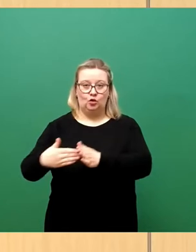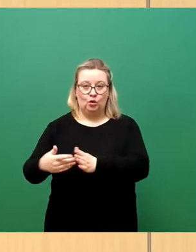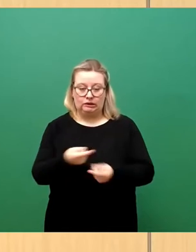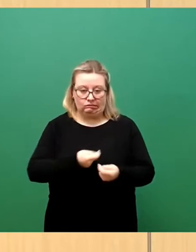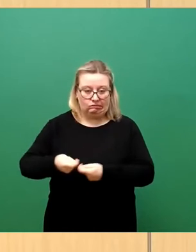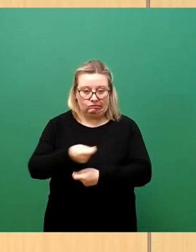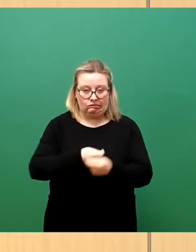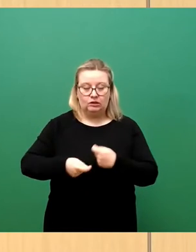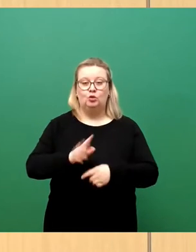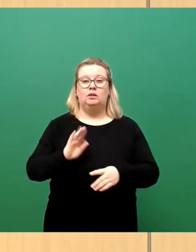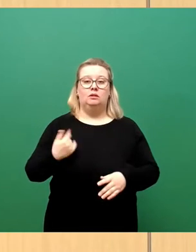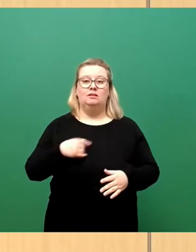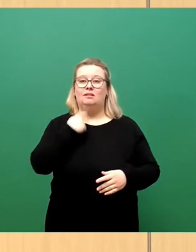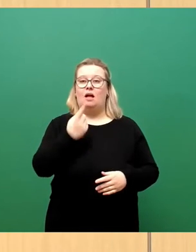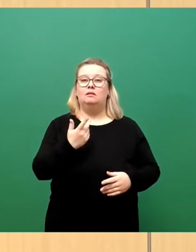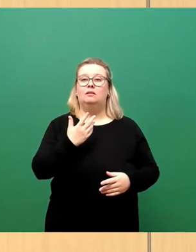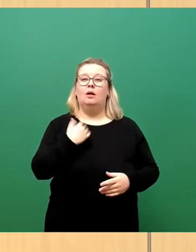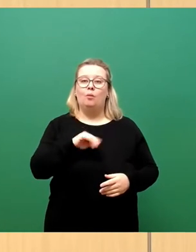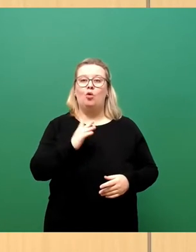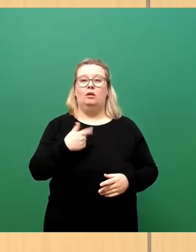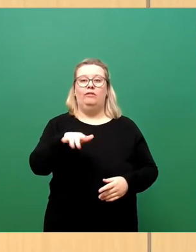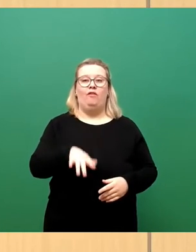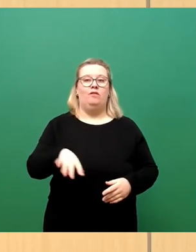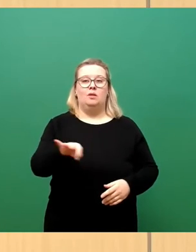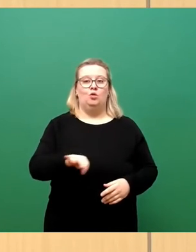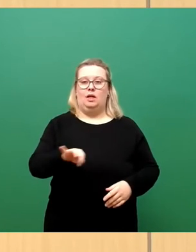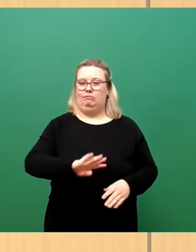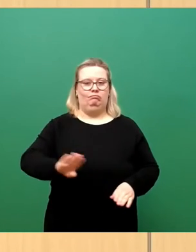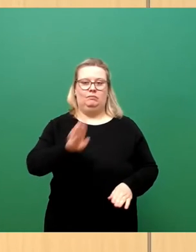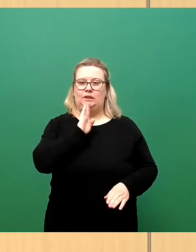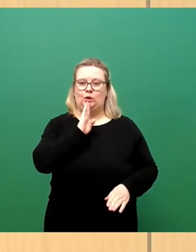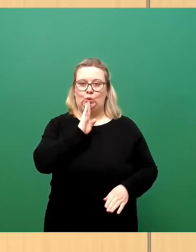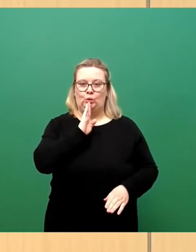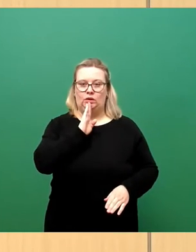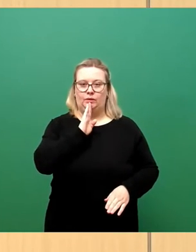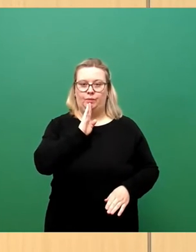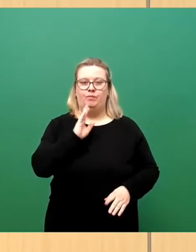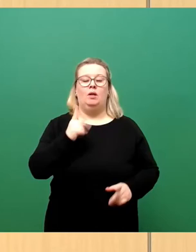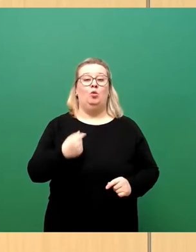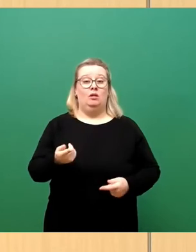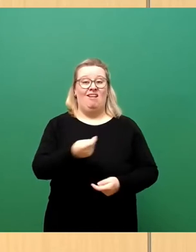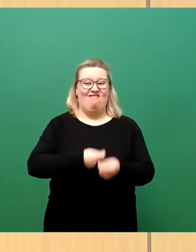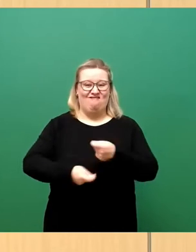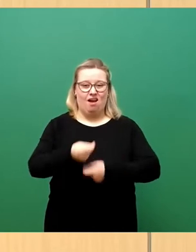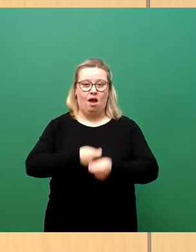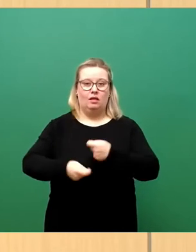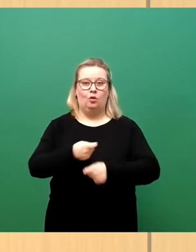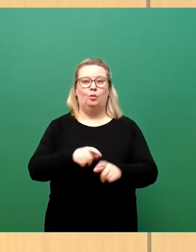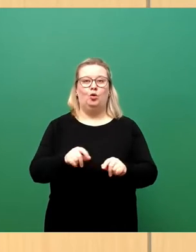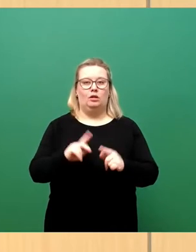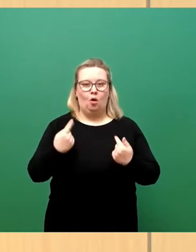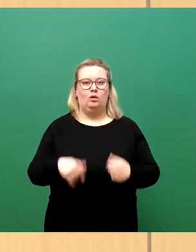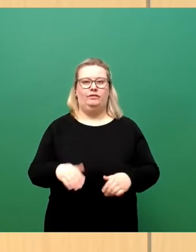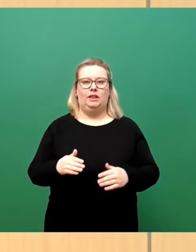Ziel war, auf keinen Fall dürfen am Ende 15% stehen. Verhandlungen, liebe Kolleginnen und Kollegen, bedeuten Kompromisse und